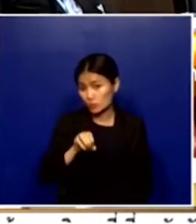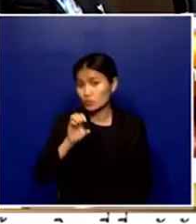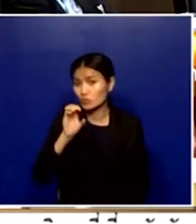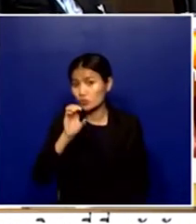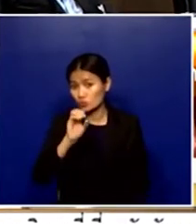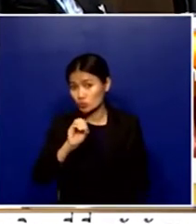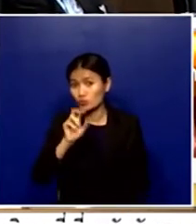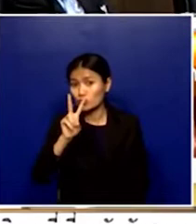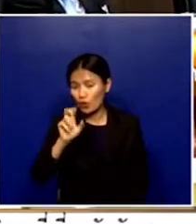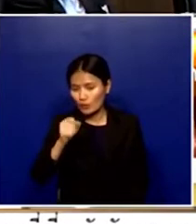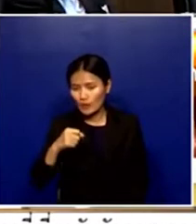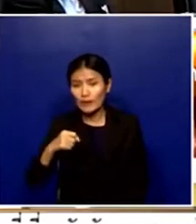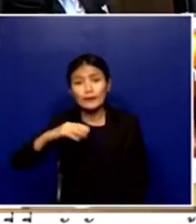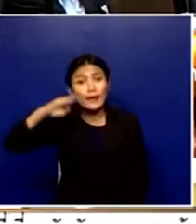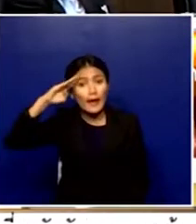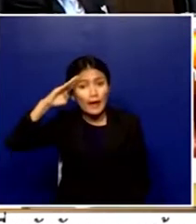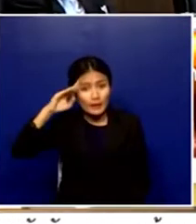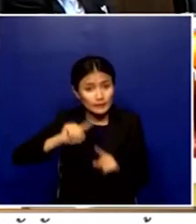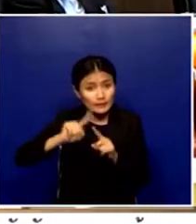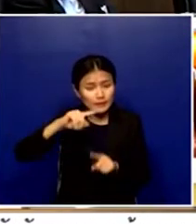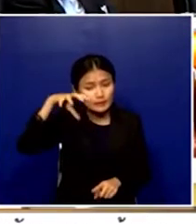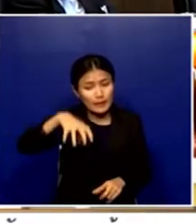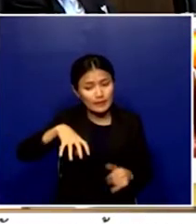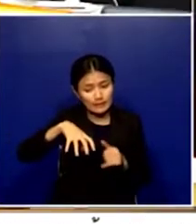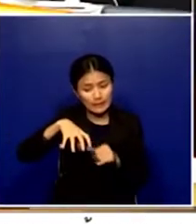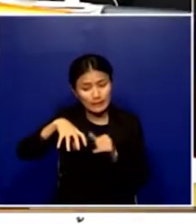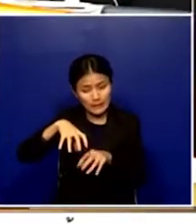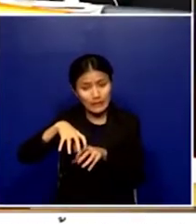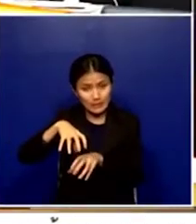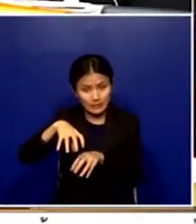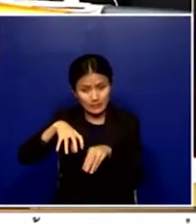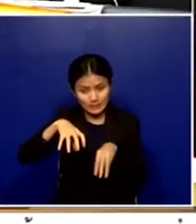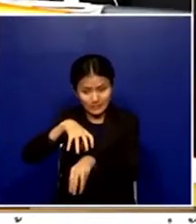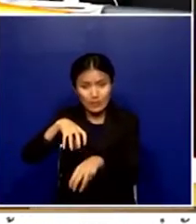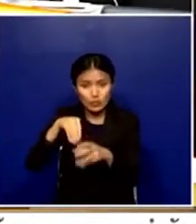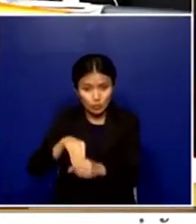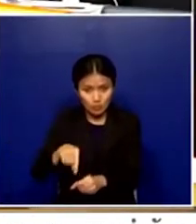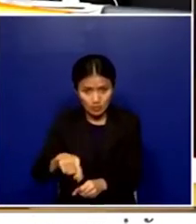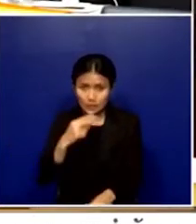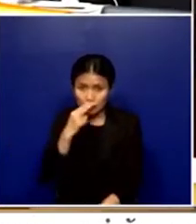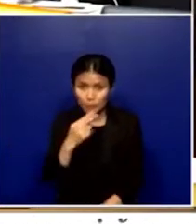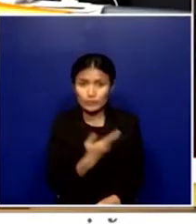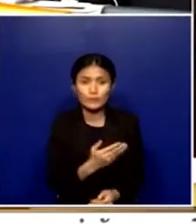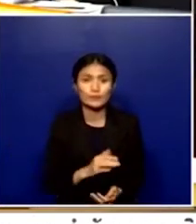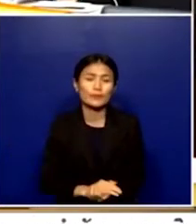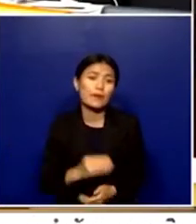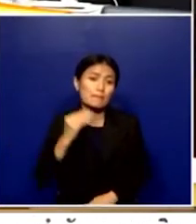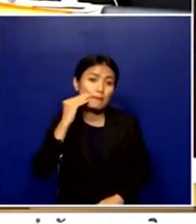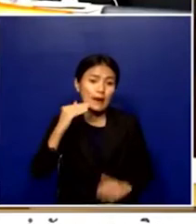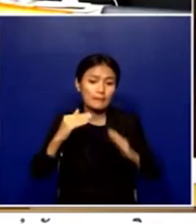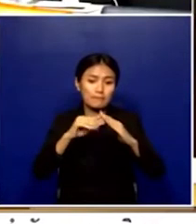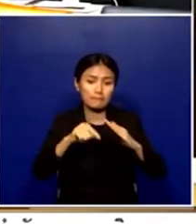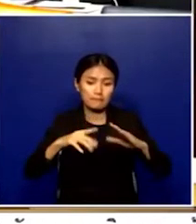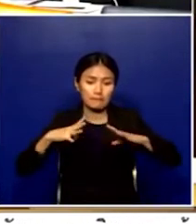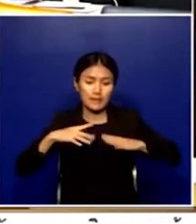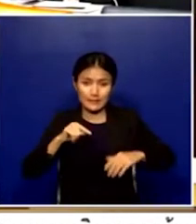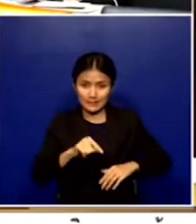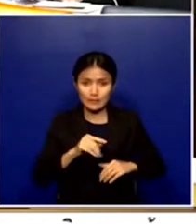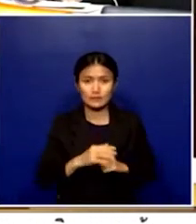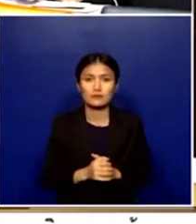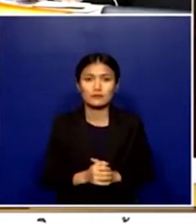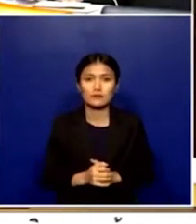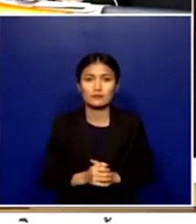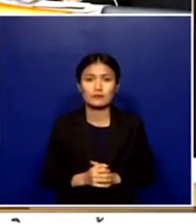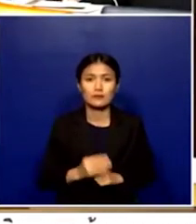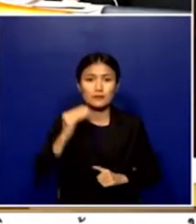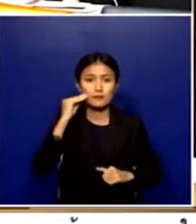อยใบทที่ 68 ขอสลัยที่ 2 ค่ะเป็ข้อมูลเดียวที่จะหาได้เกี่ยวก